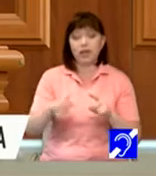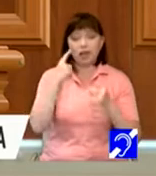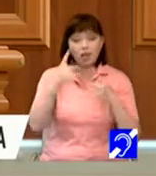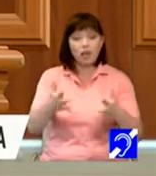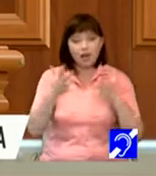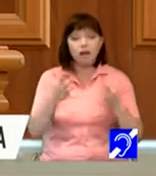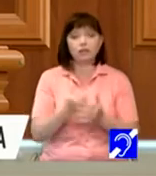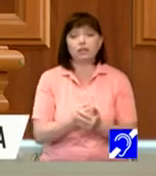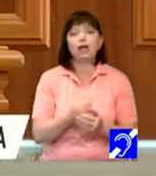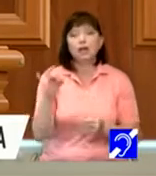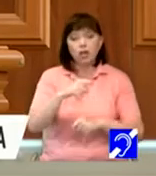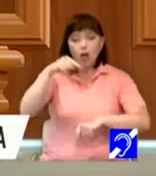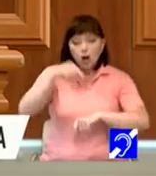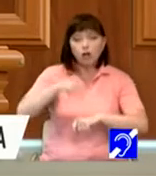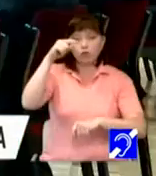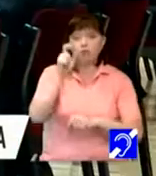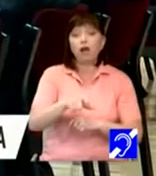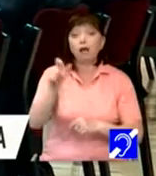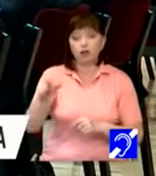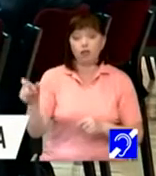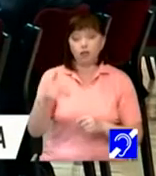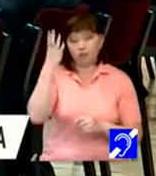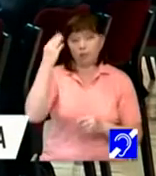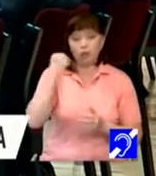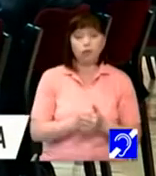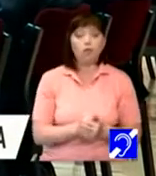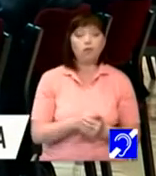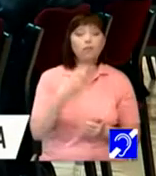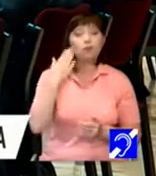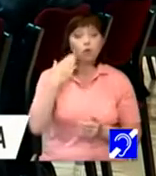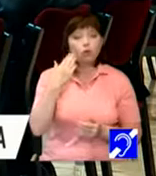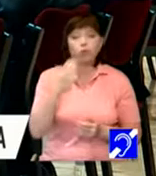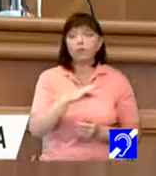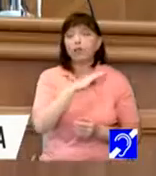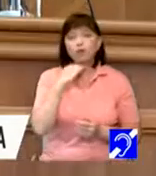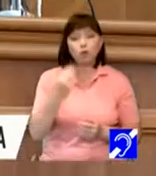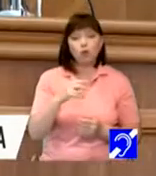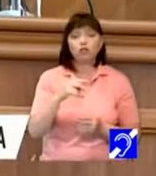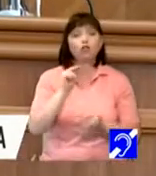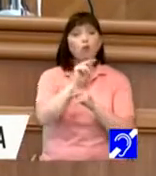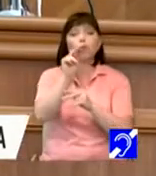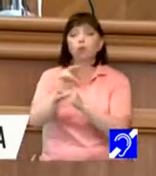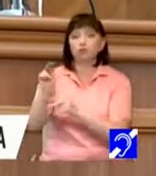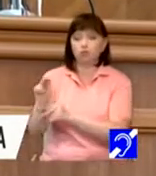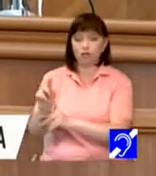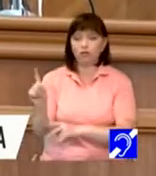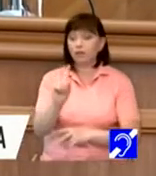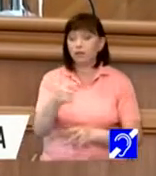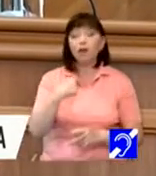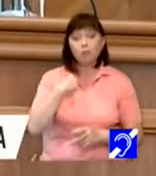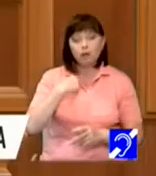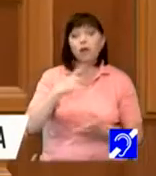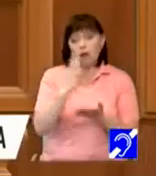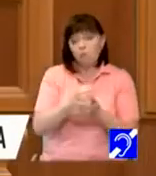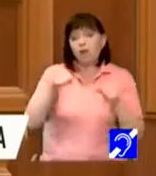vizibil și resimțit de cetățeni. România nu dorește să dea lecții nimănui. Avem dreptul să avem